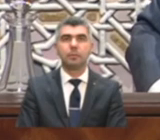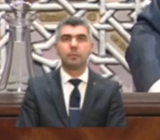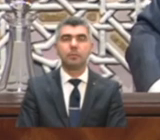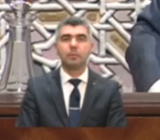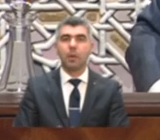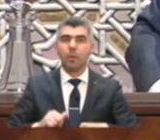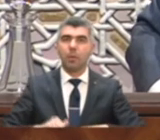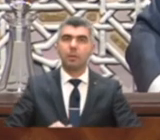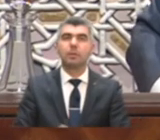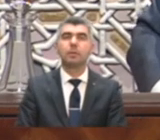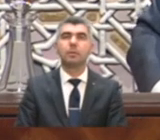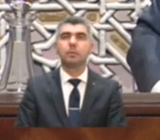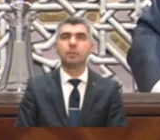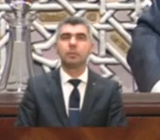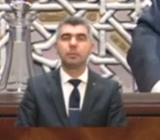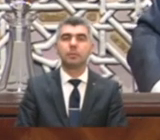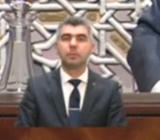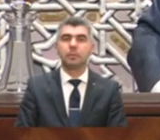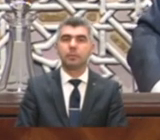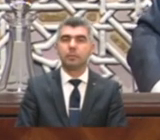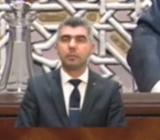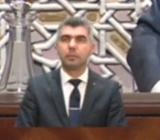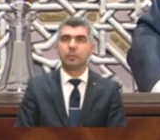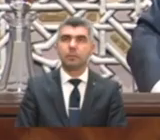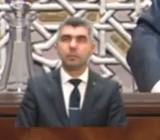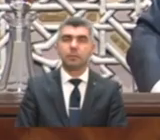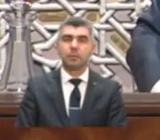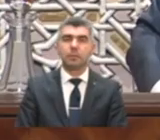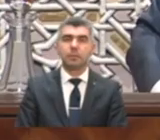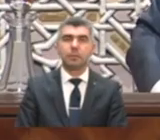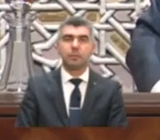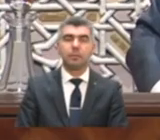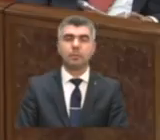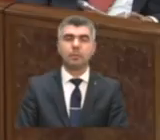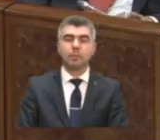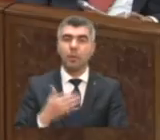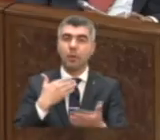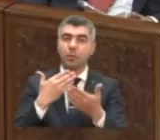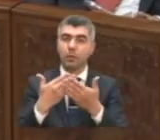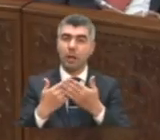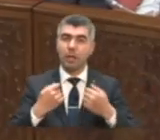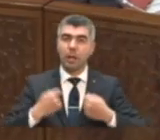سيد الوزير يمكن لكم تاخذوا الكلمه فيما تبقى من الوقت. شكرا سيد الرئيس، شكرا مره اخرى